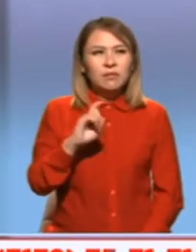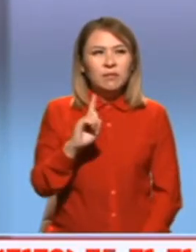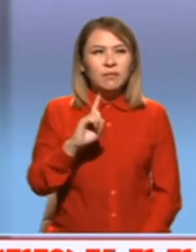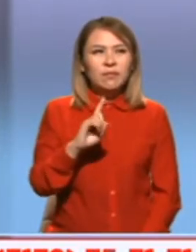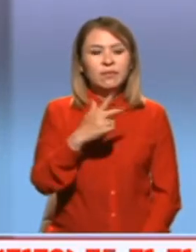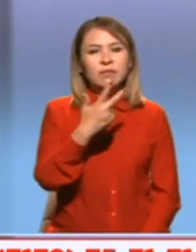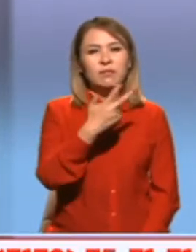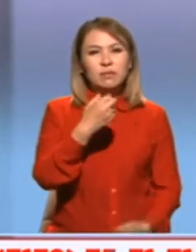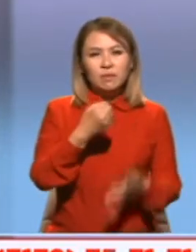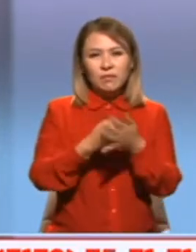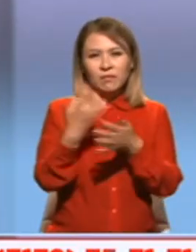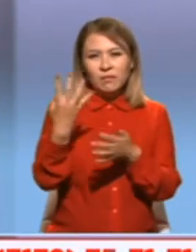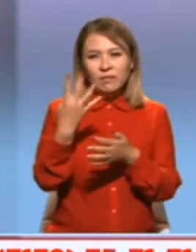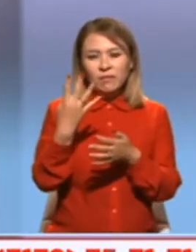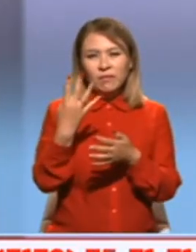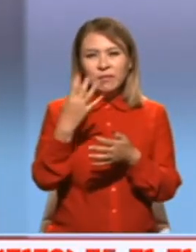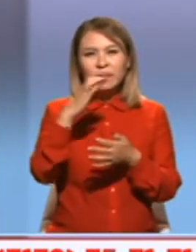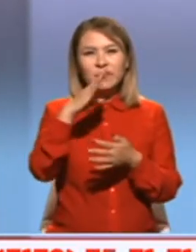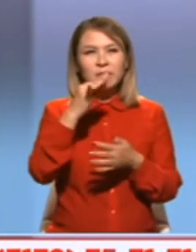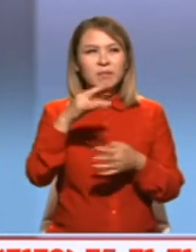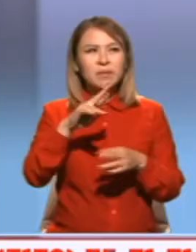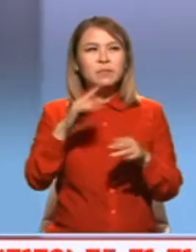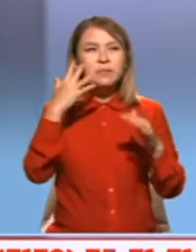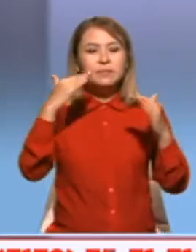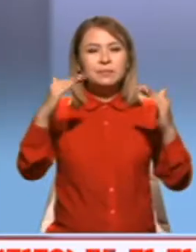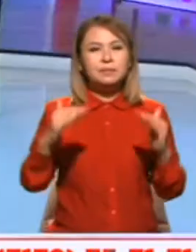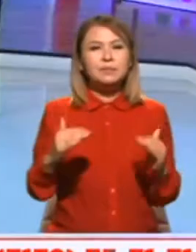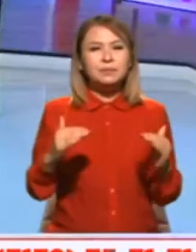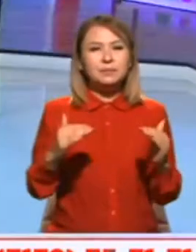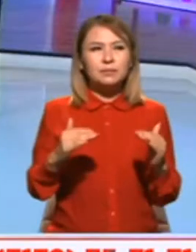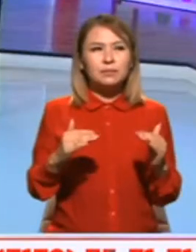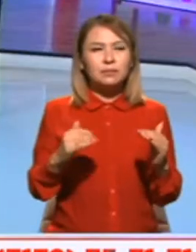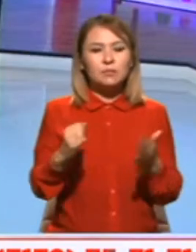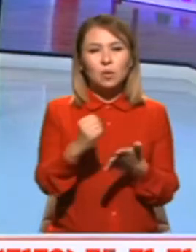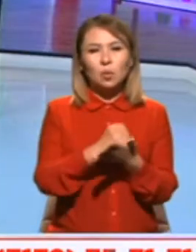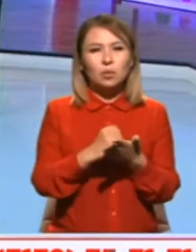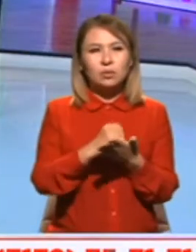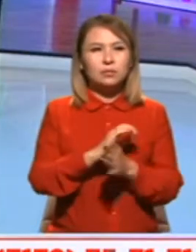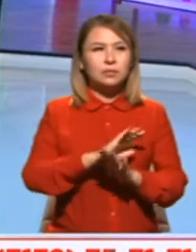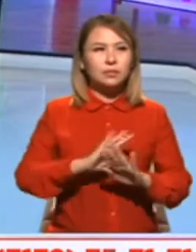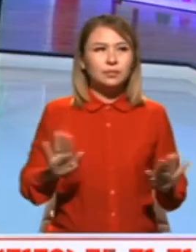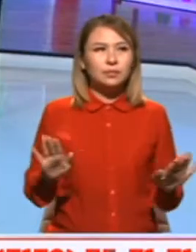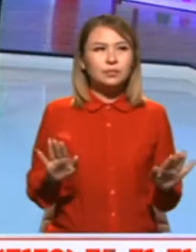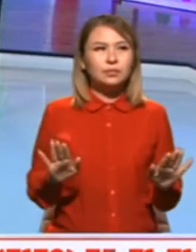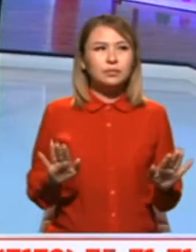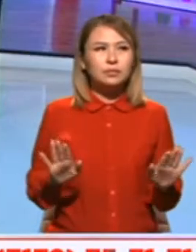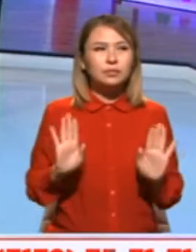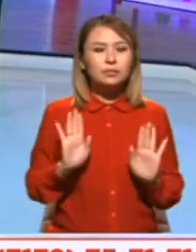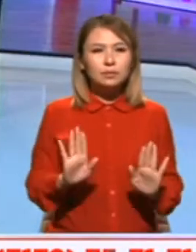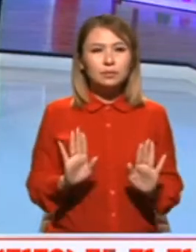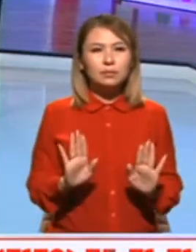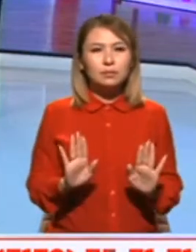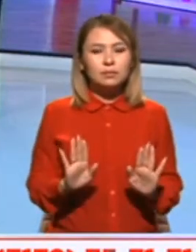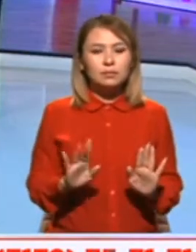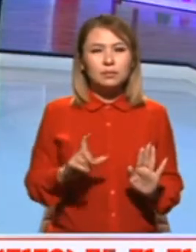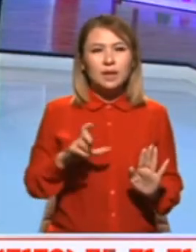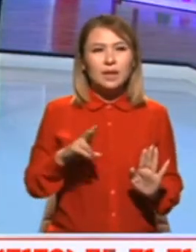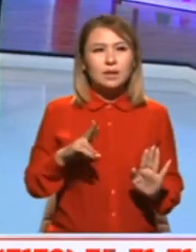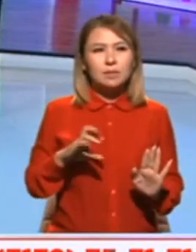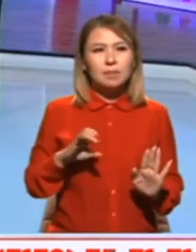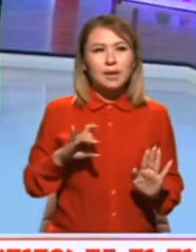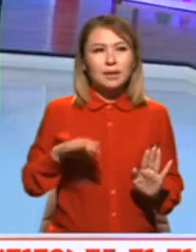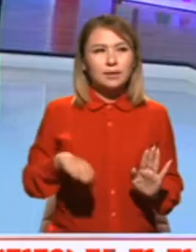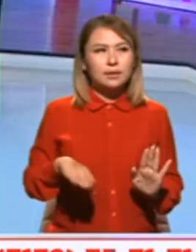үшінші, төртінші стадияға дейін. Ол төмен түсу біз УЗИ арқылы қойылмайды. Біріншіден, оны тек экскретор урография